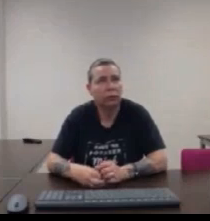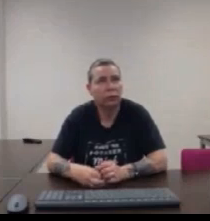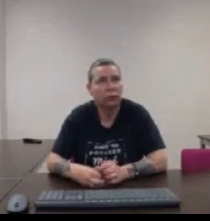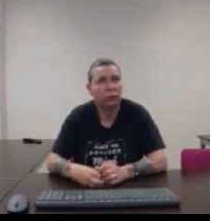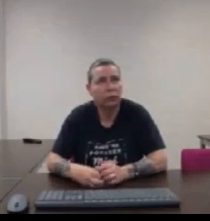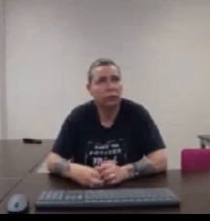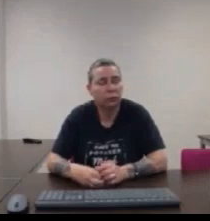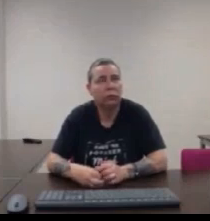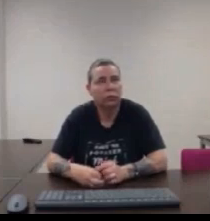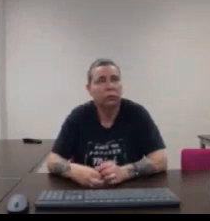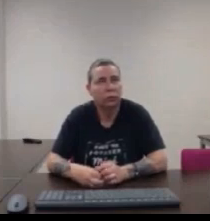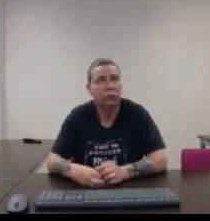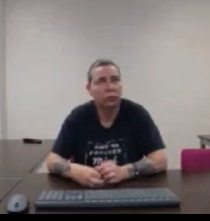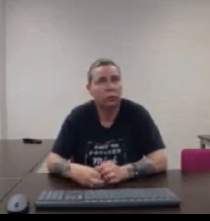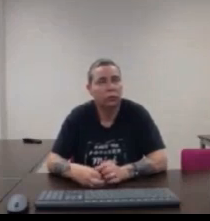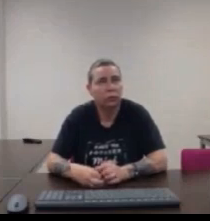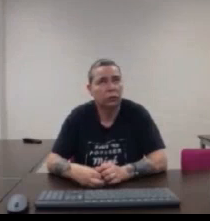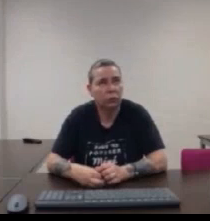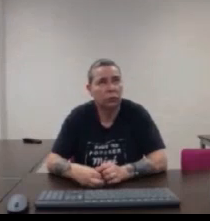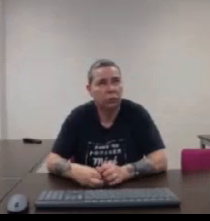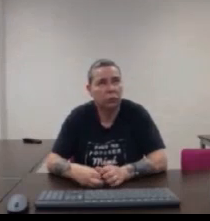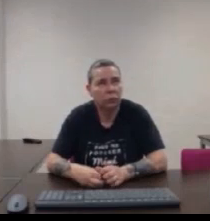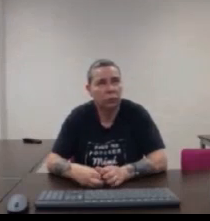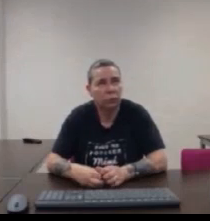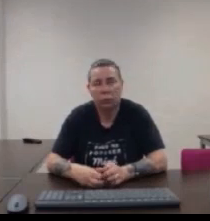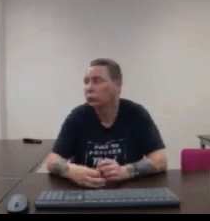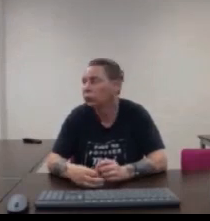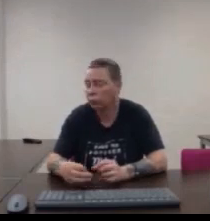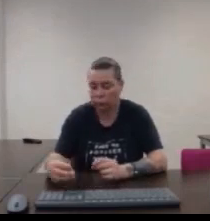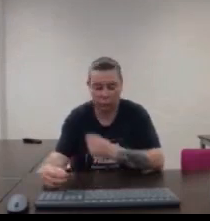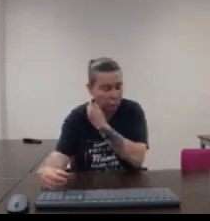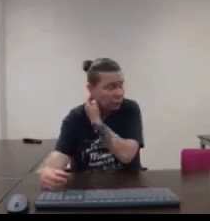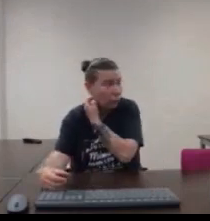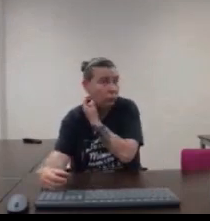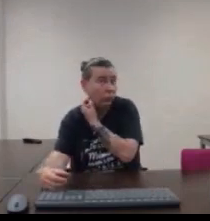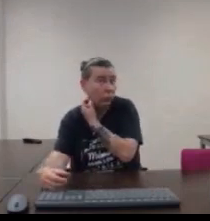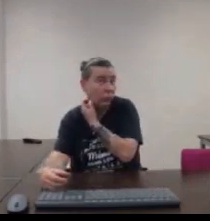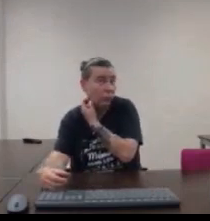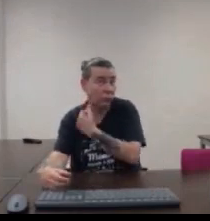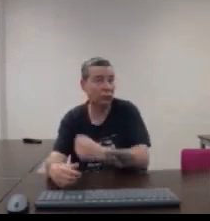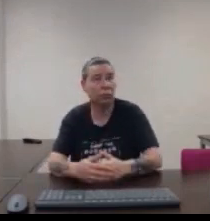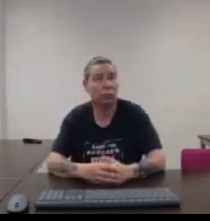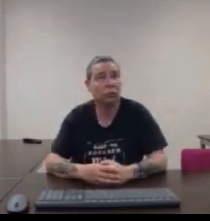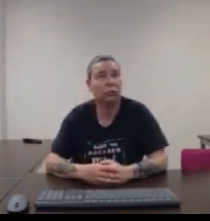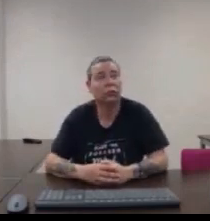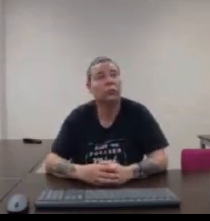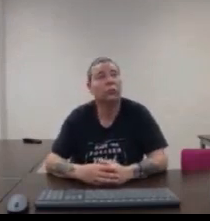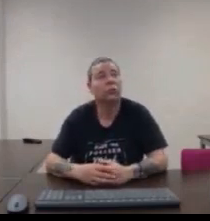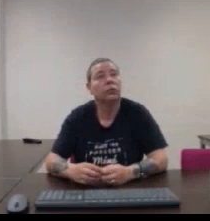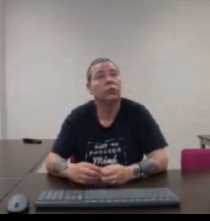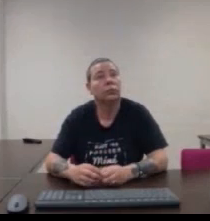température homogène, hein, comme pour la lumière dont vient de parler Valérie. Le but, c'est d'avoir quelque chose d'homogène où on n'a pas tout le temps, où le corps n'est pas tout le temps en train de s'adapter aux nouvelles